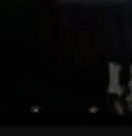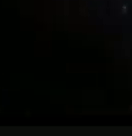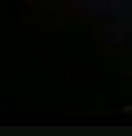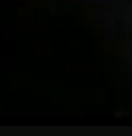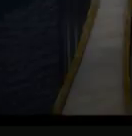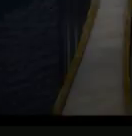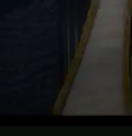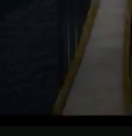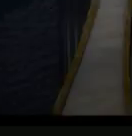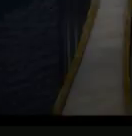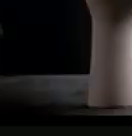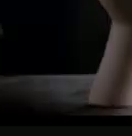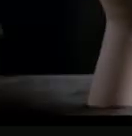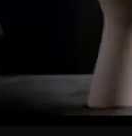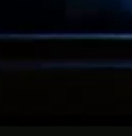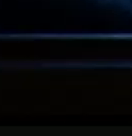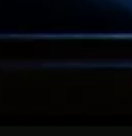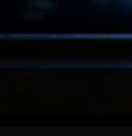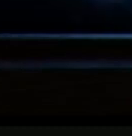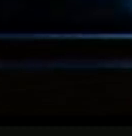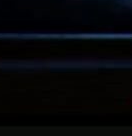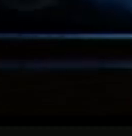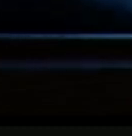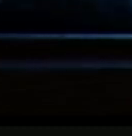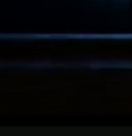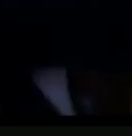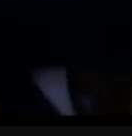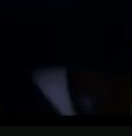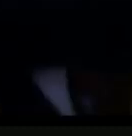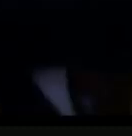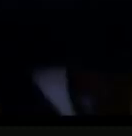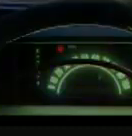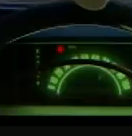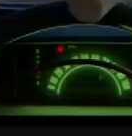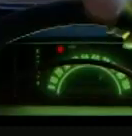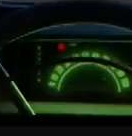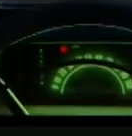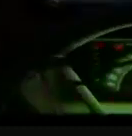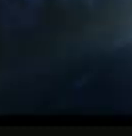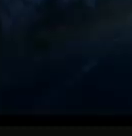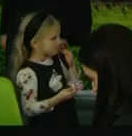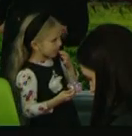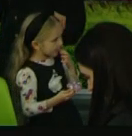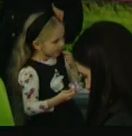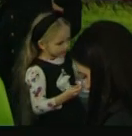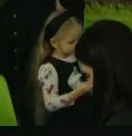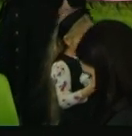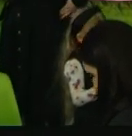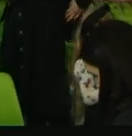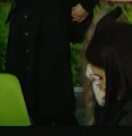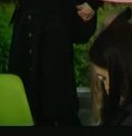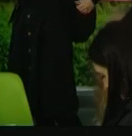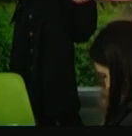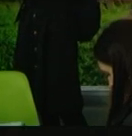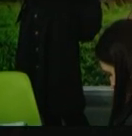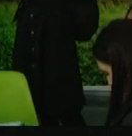высокий. Удивляться этому не приходится. Давно известно, что зрители во всем мире благосклонно относятся к черному юмору. Про дружбу, про семью